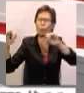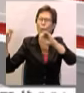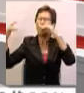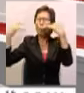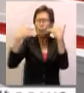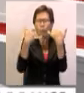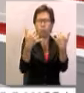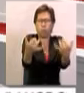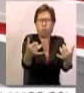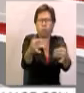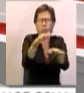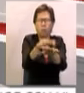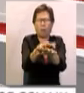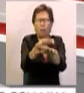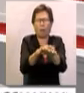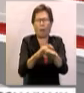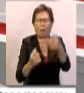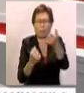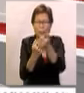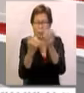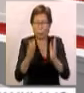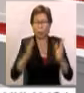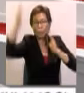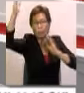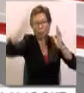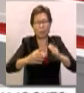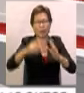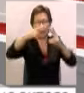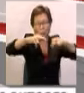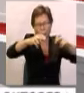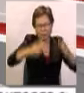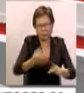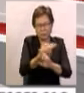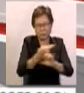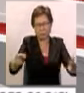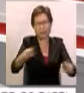penyokong sendiri? Ikuti analisis yang disediakan Muhammad